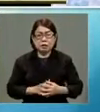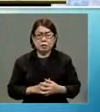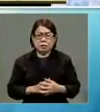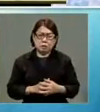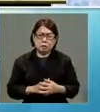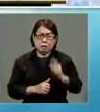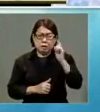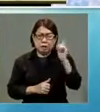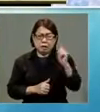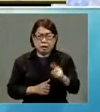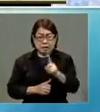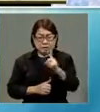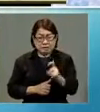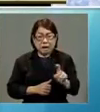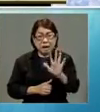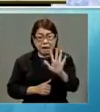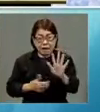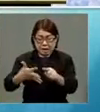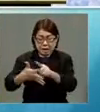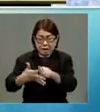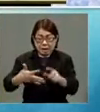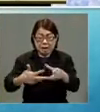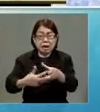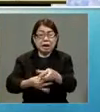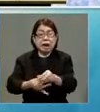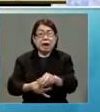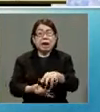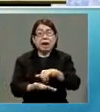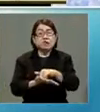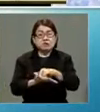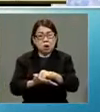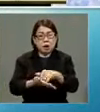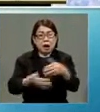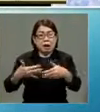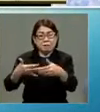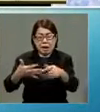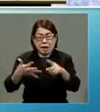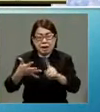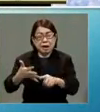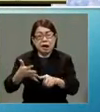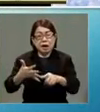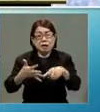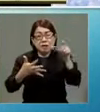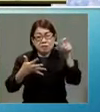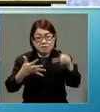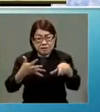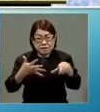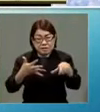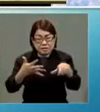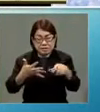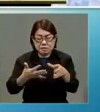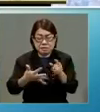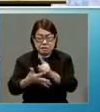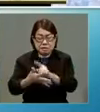3คนนี้อยู่ที่นิวยอร์กที่สหรัฐอเมริกาและอยู่ในฝรั่งเศสและประธ